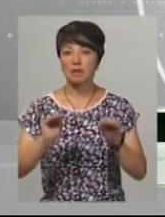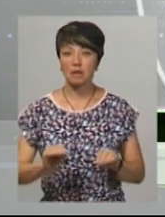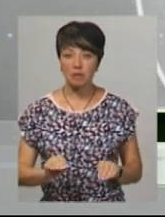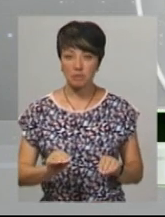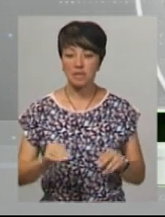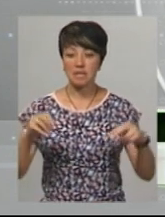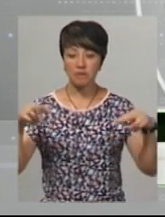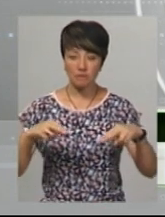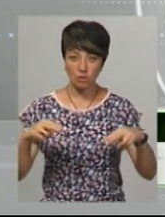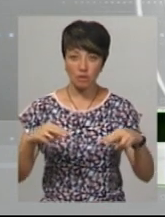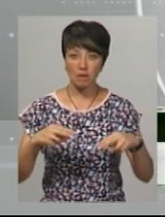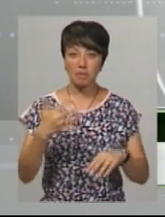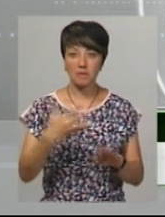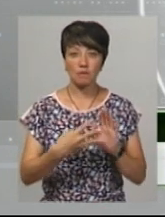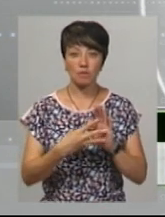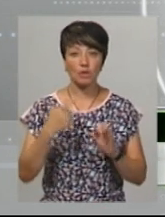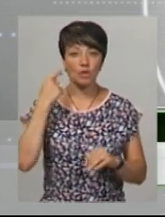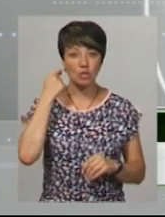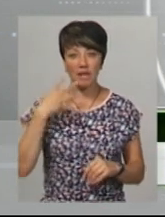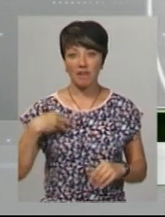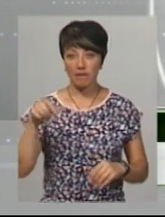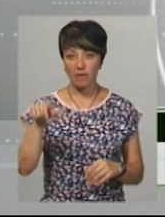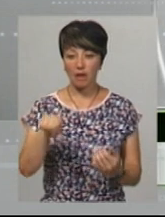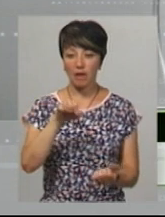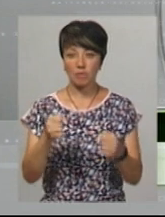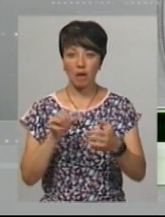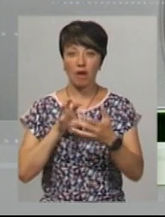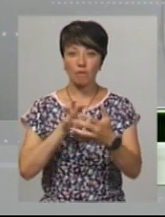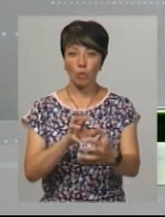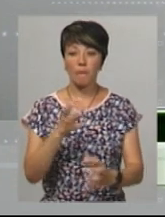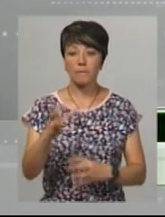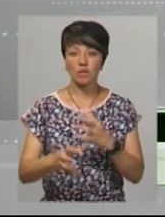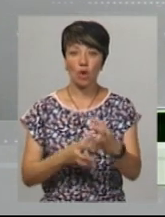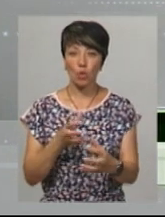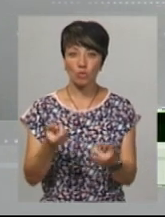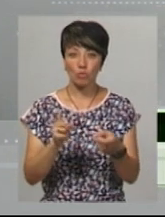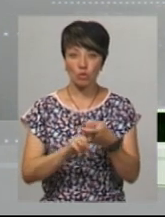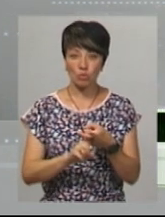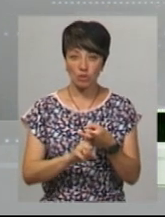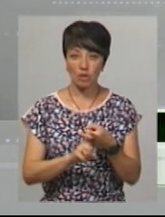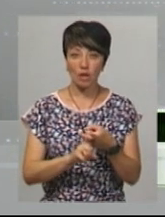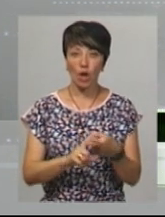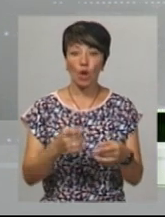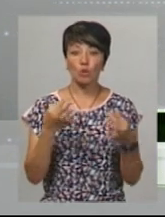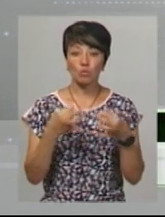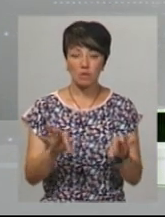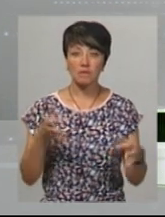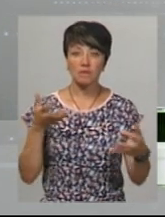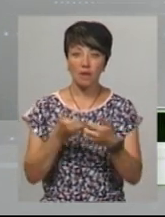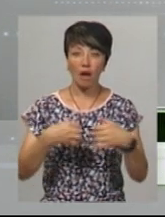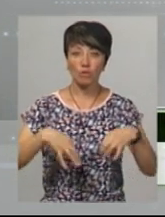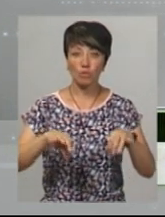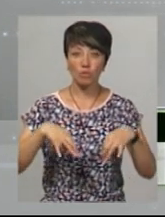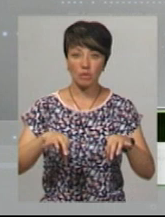встановити слідчим, 58-річний львів'янин, керуючи автобусом міжнародного сполучення на Коль-Херсон, допустив зіткнення з